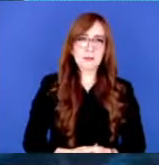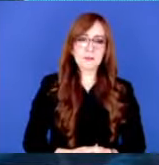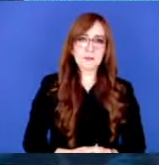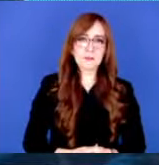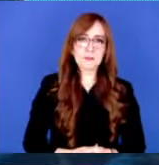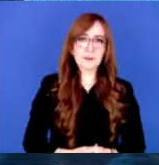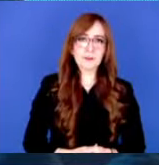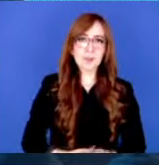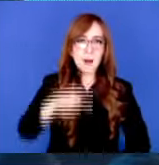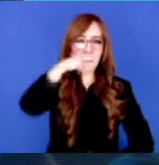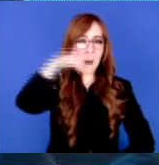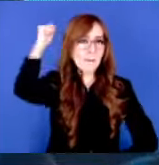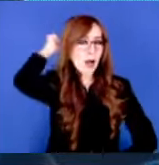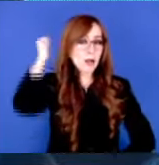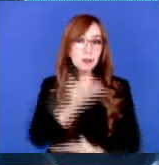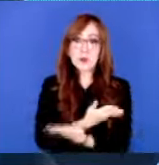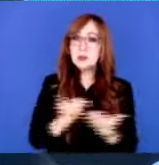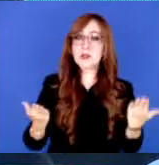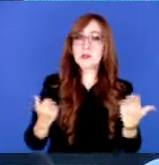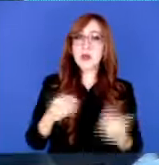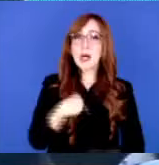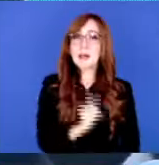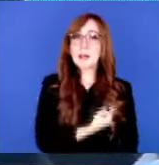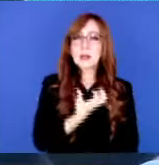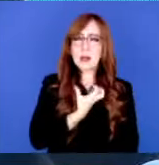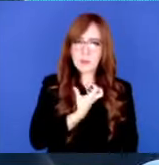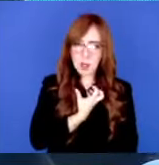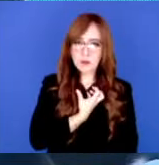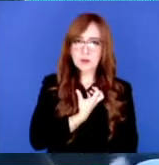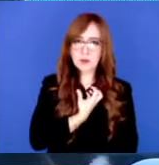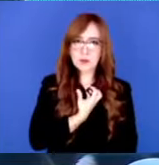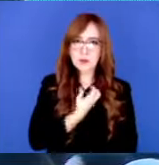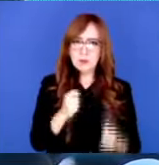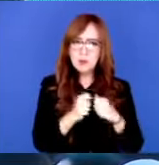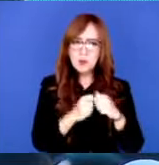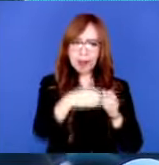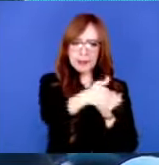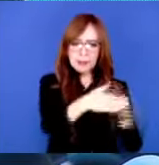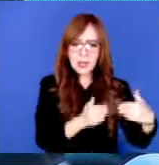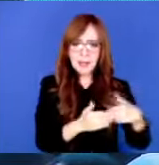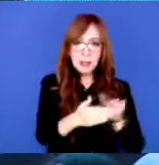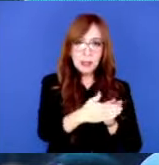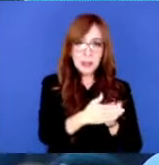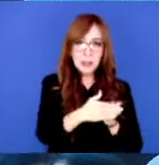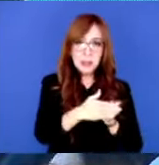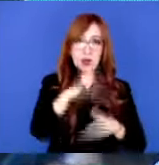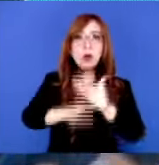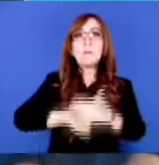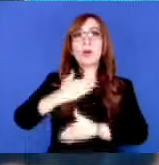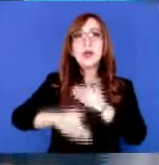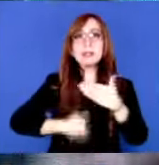Saudara-saudara, kita akan melaksanakan strategi hilirisasi.